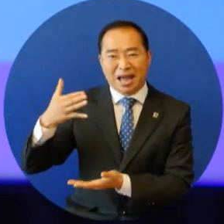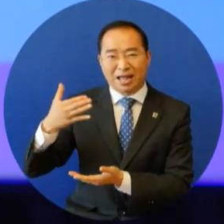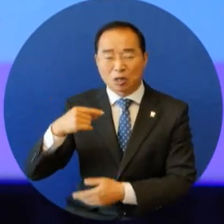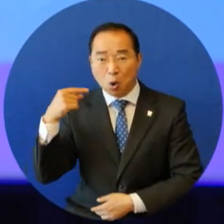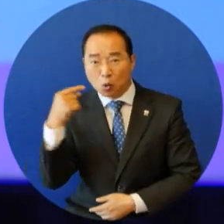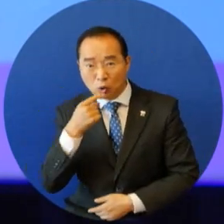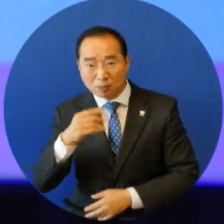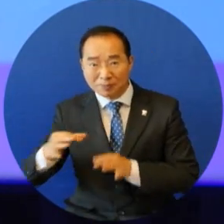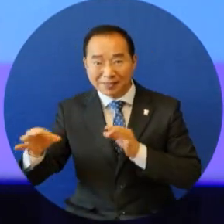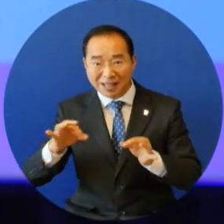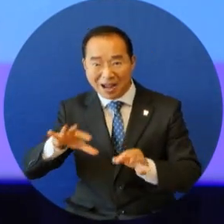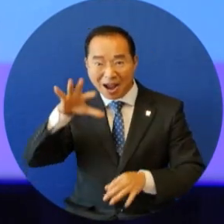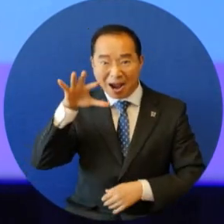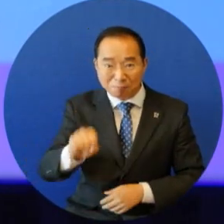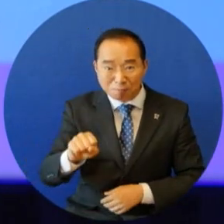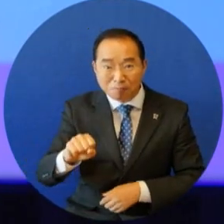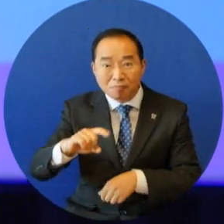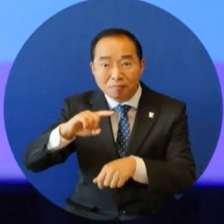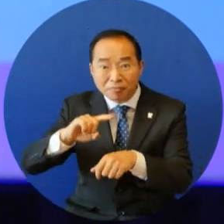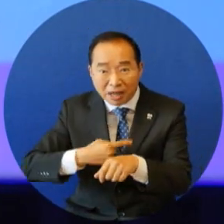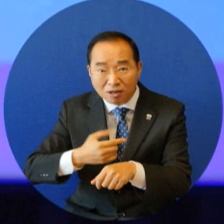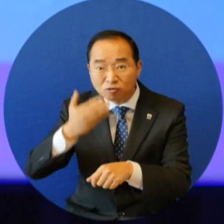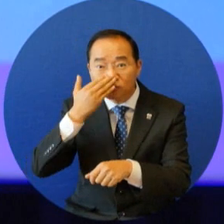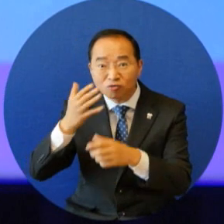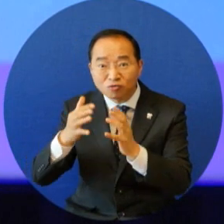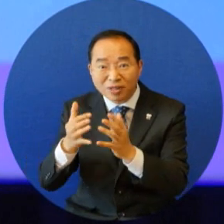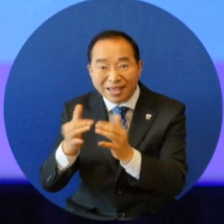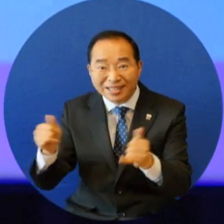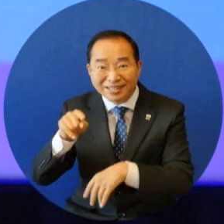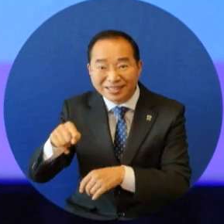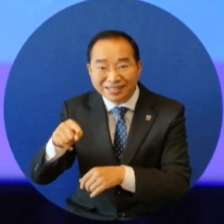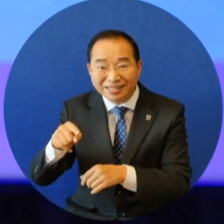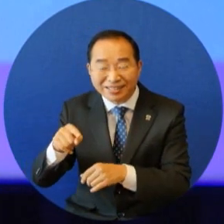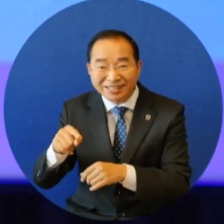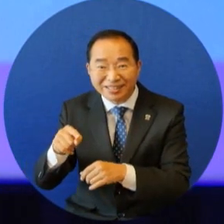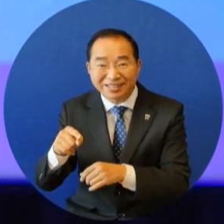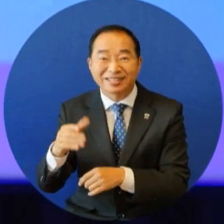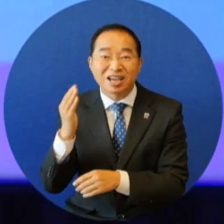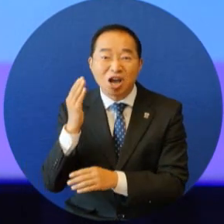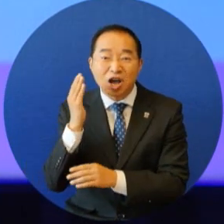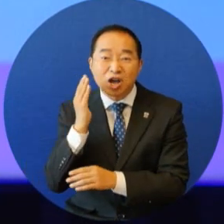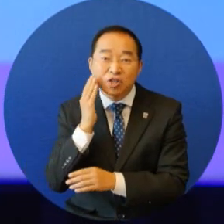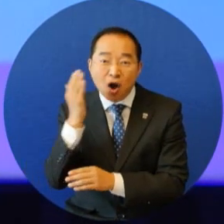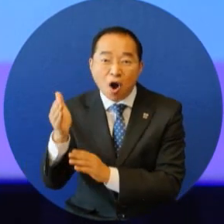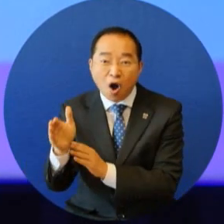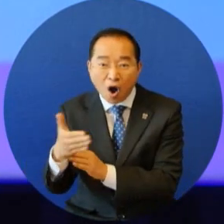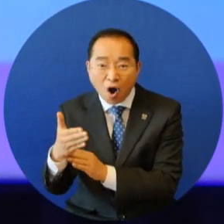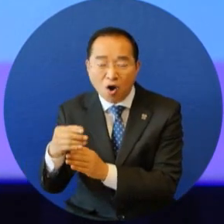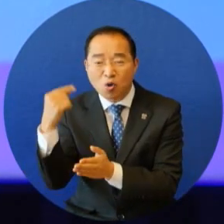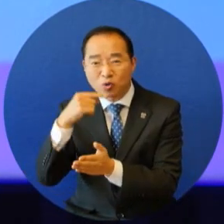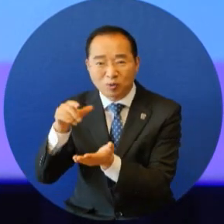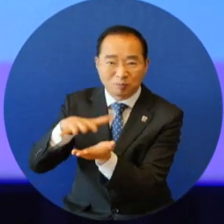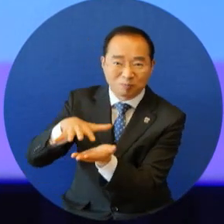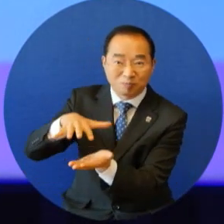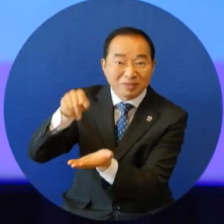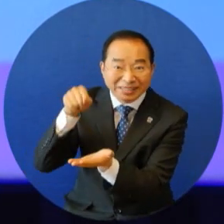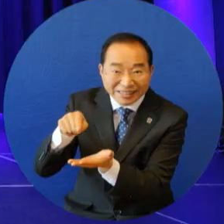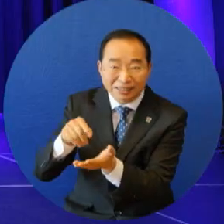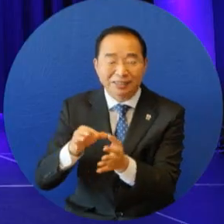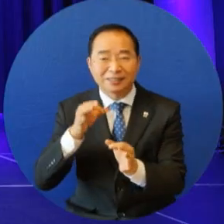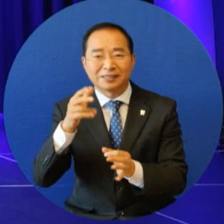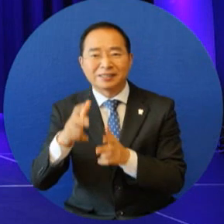상권을 장악하니까는 자연스럽게 유대인들이 청어 절임 산업을 주도하게